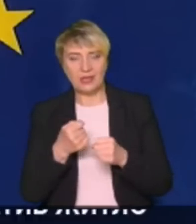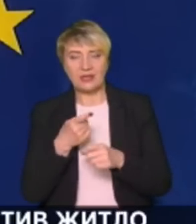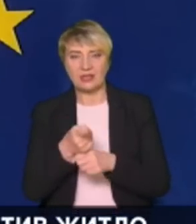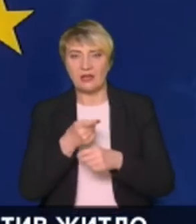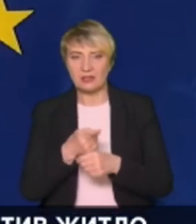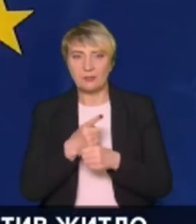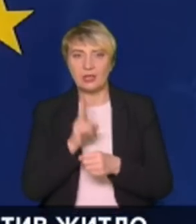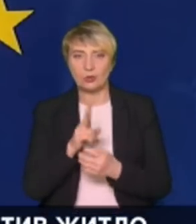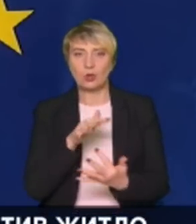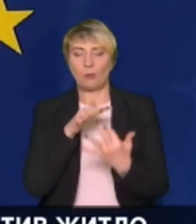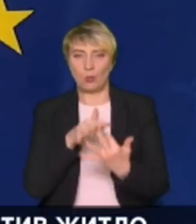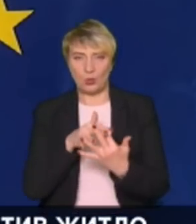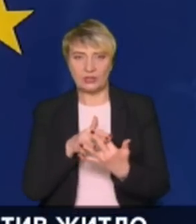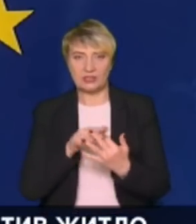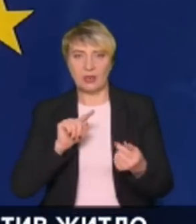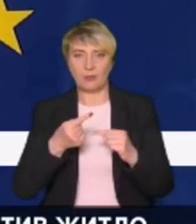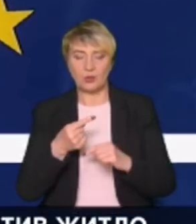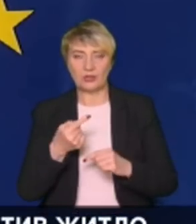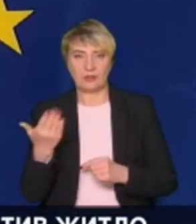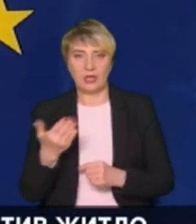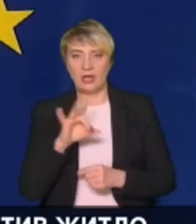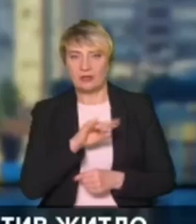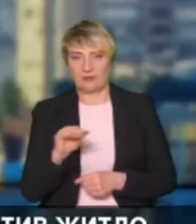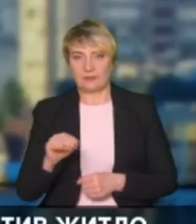свободу України проти тиранії.